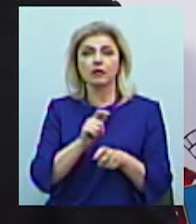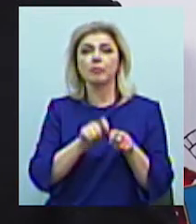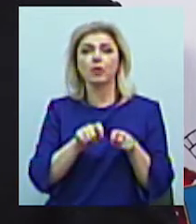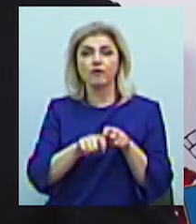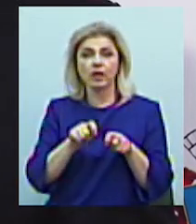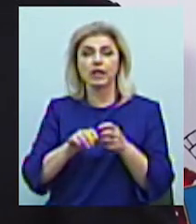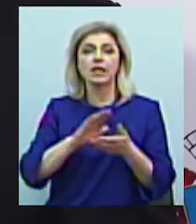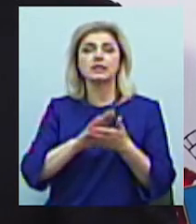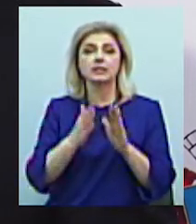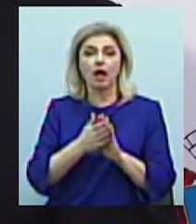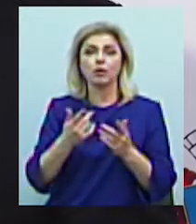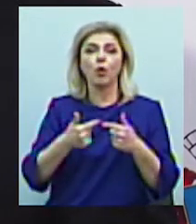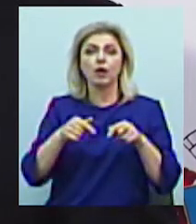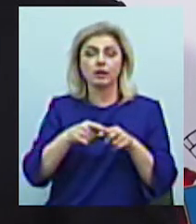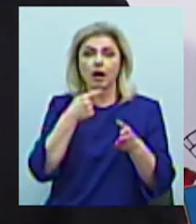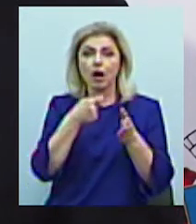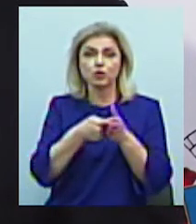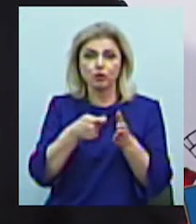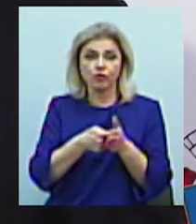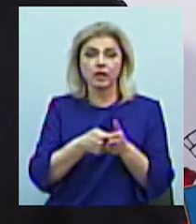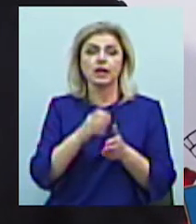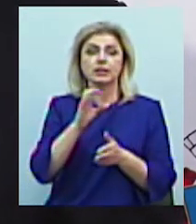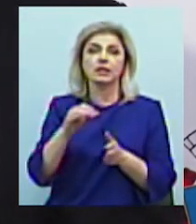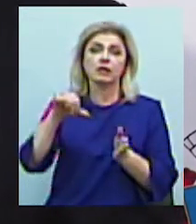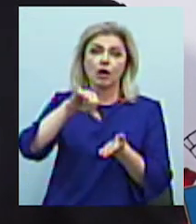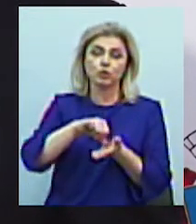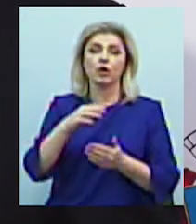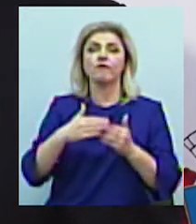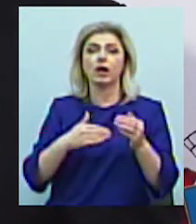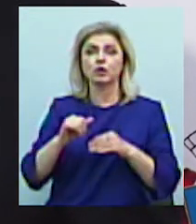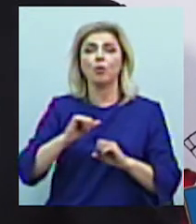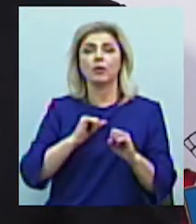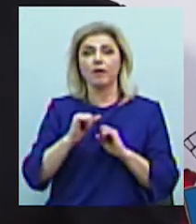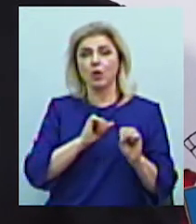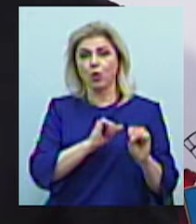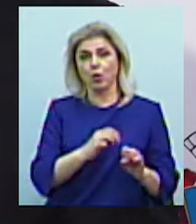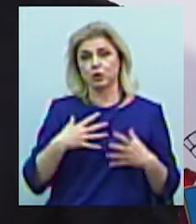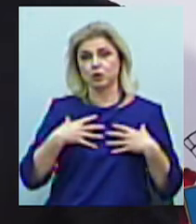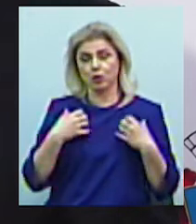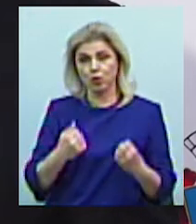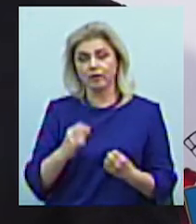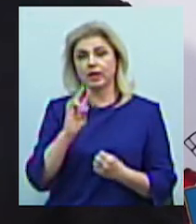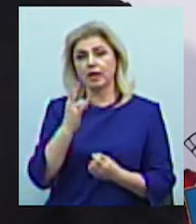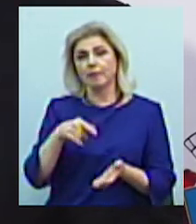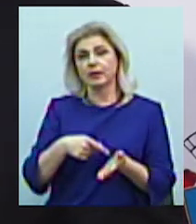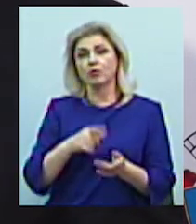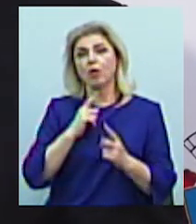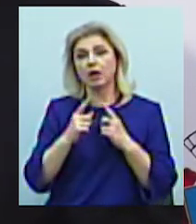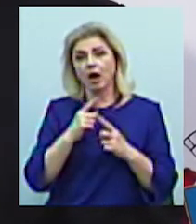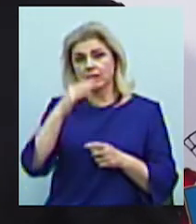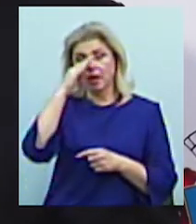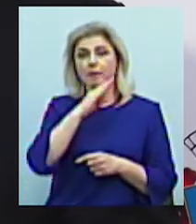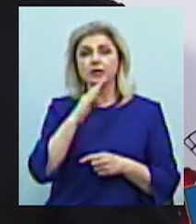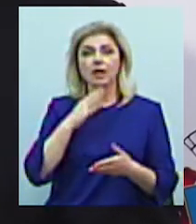стану організації харчування в закладах освіти з залученням фахівців управління охорони здоров'я Миколаївської міської ради,